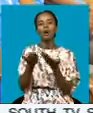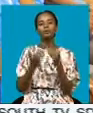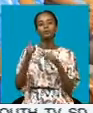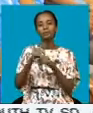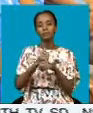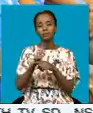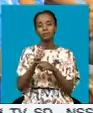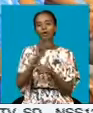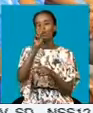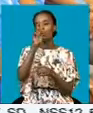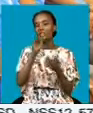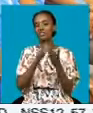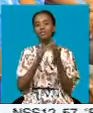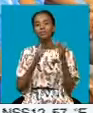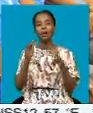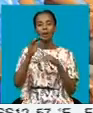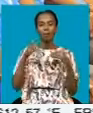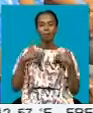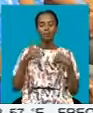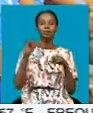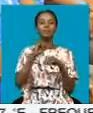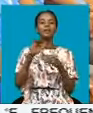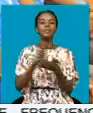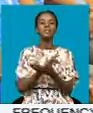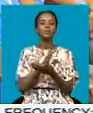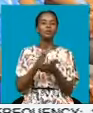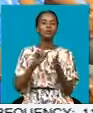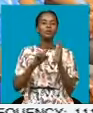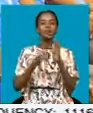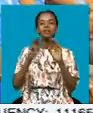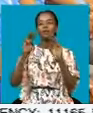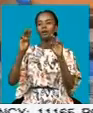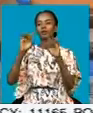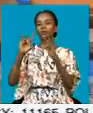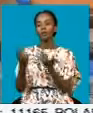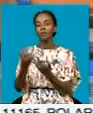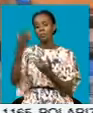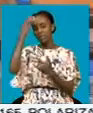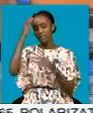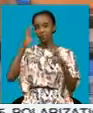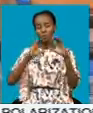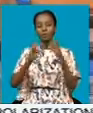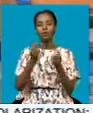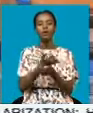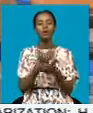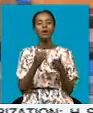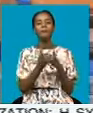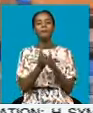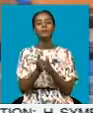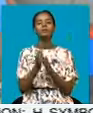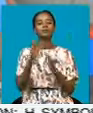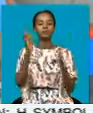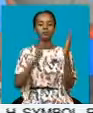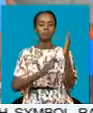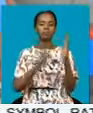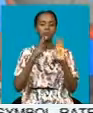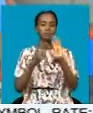ስልጠና ከ2000 በላይ ወጣቶች እንደሚሳተፉ የወላይታ ዞን የመንግስት ኮሙኒኬሽን ጉዳዮች መምሪያ ዘገባ ያመለክታል